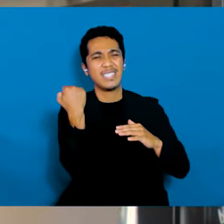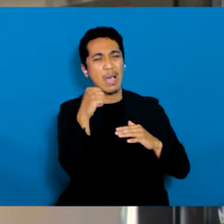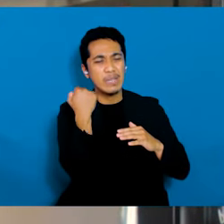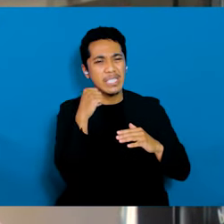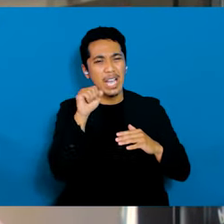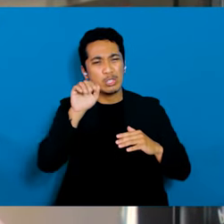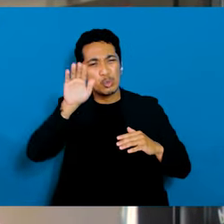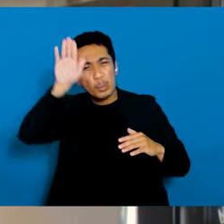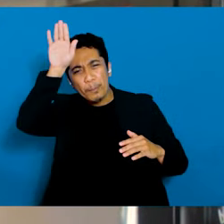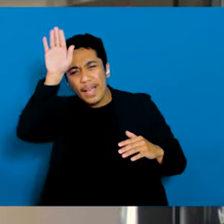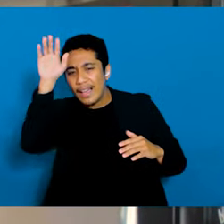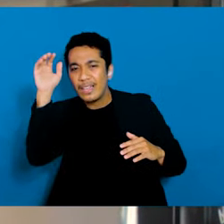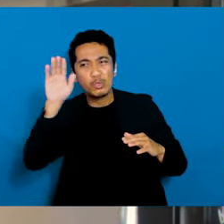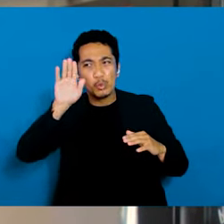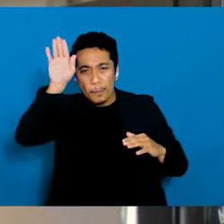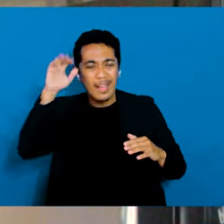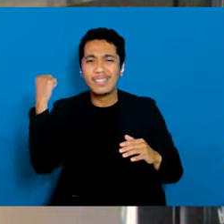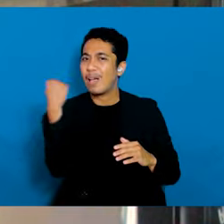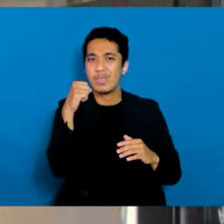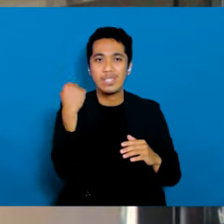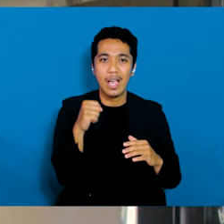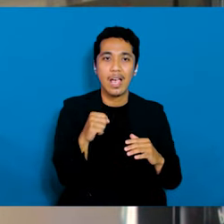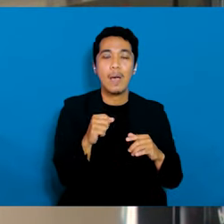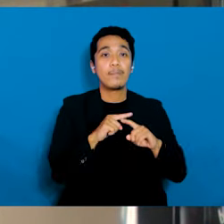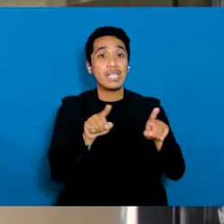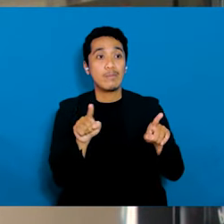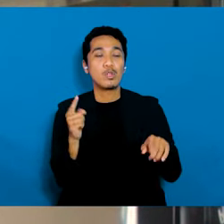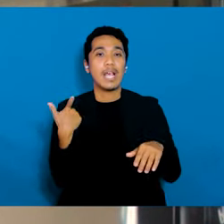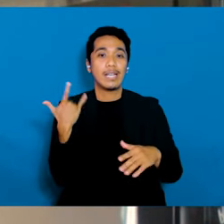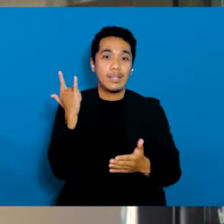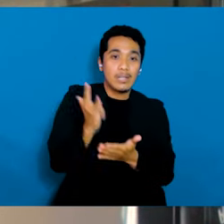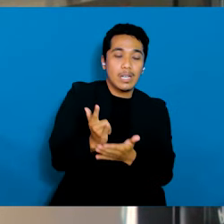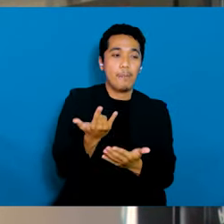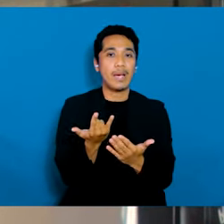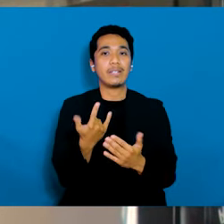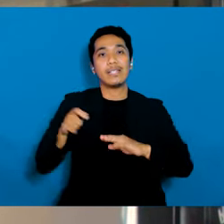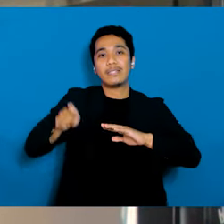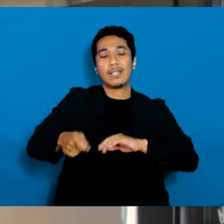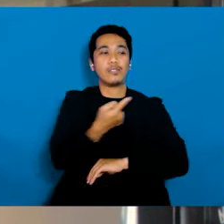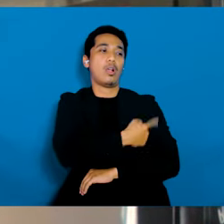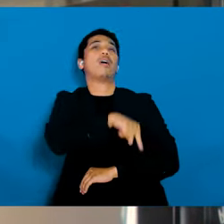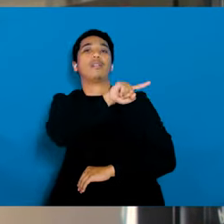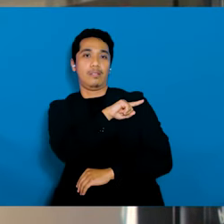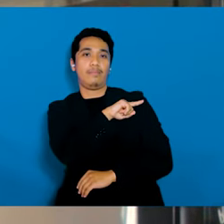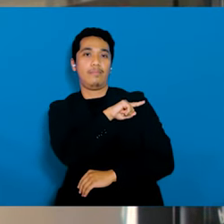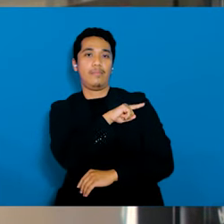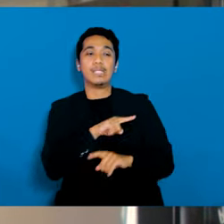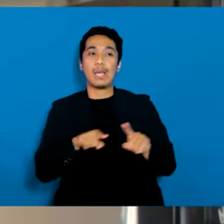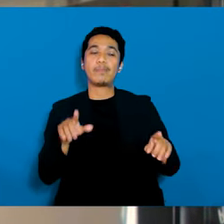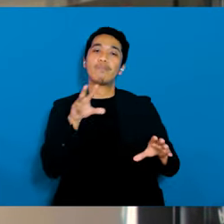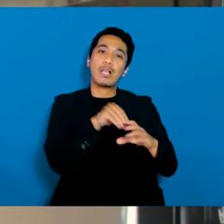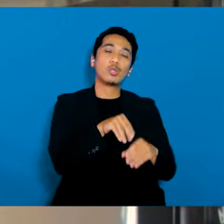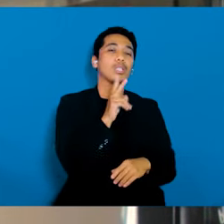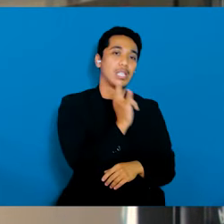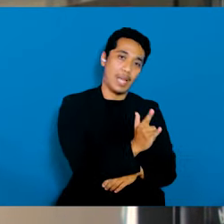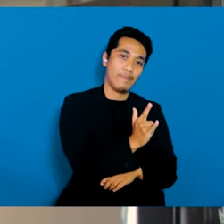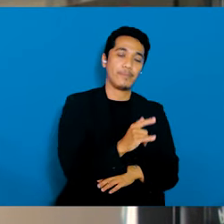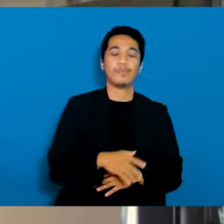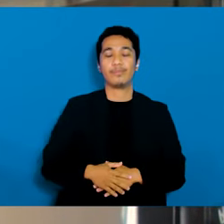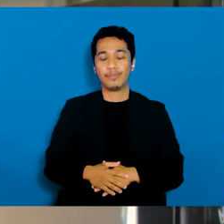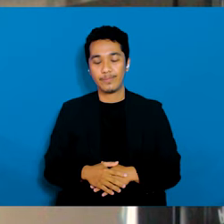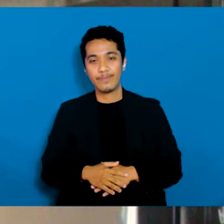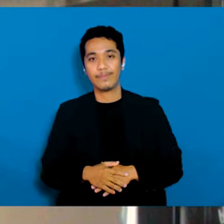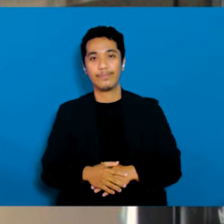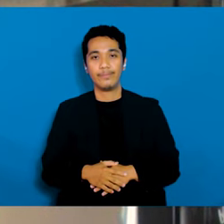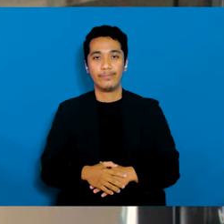yang lain itu tidak bisa disumpah, walaupun tidak ada penetapan tidak jaga buku. Tapi ini, kan ini tetap masuk di